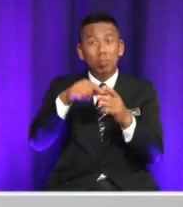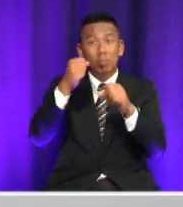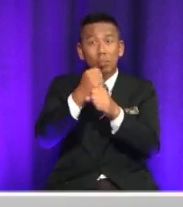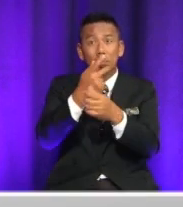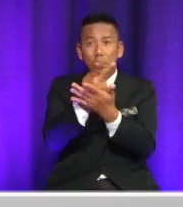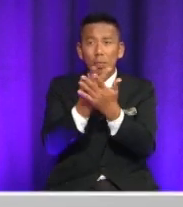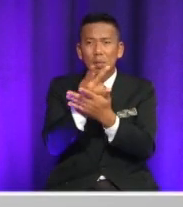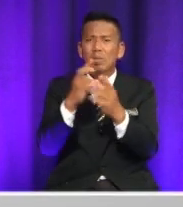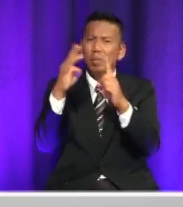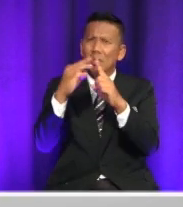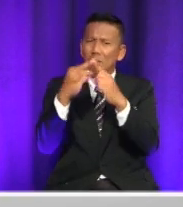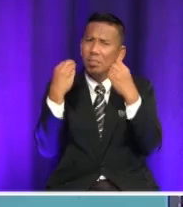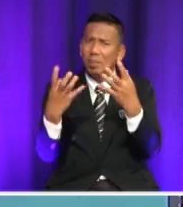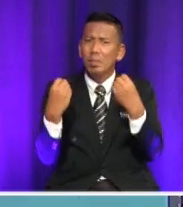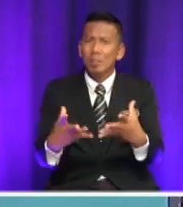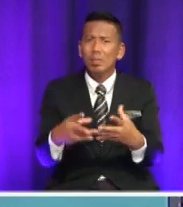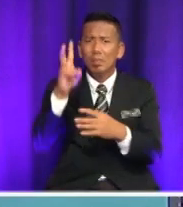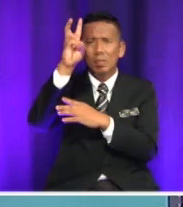yang besar